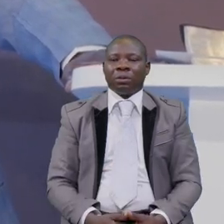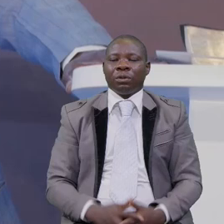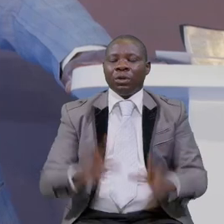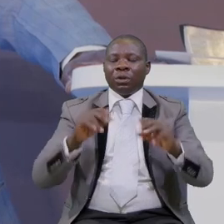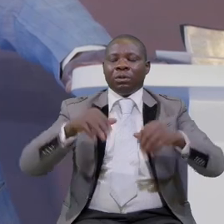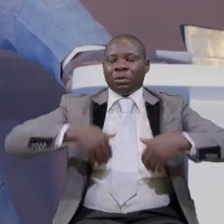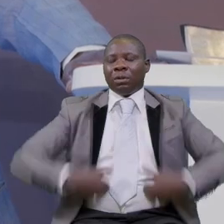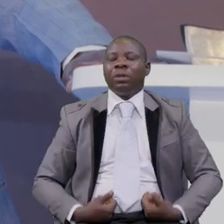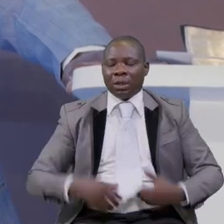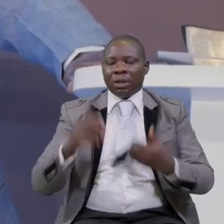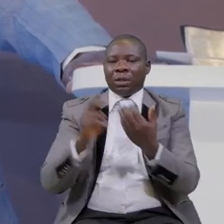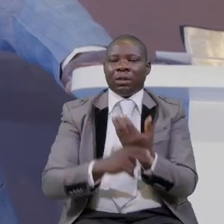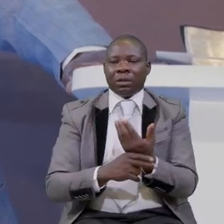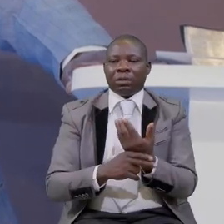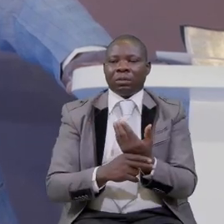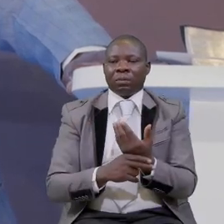Plus de fatigue.